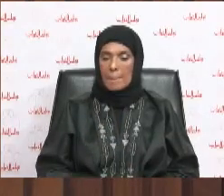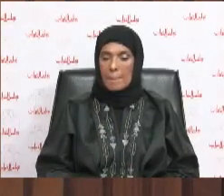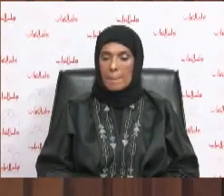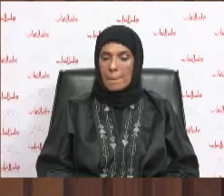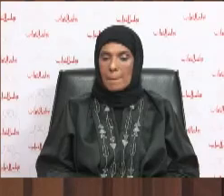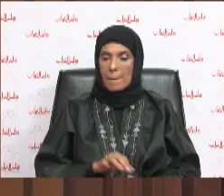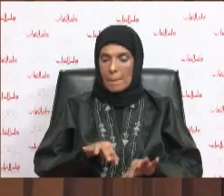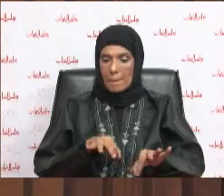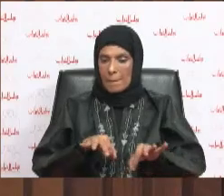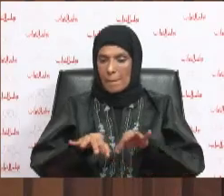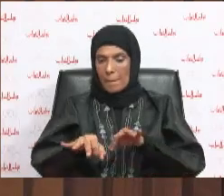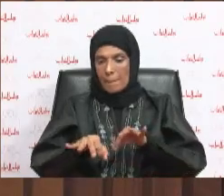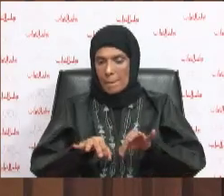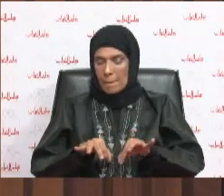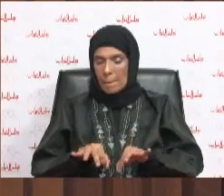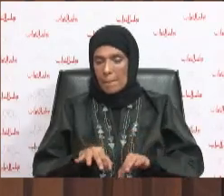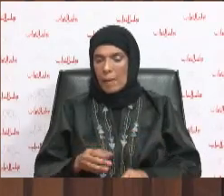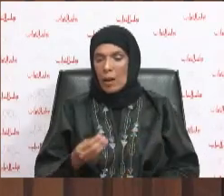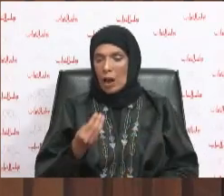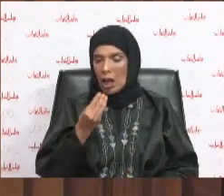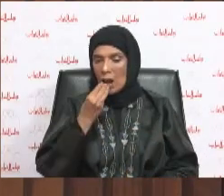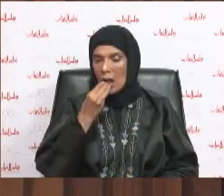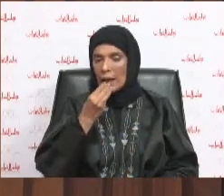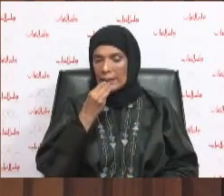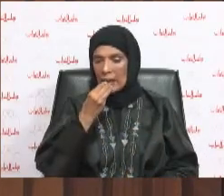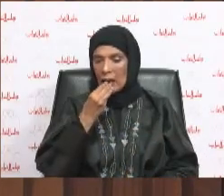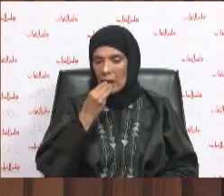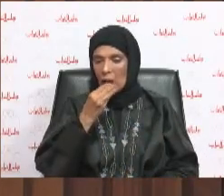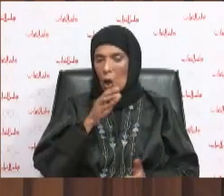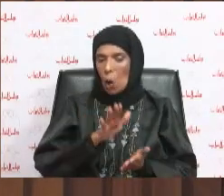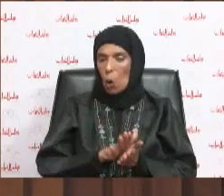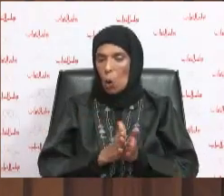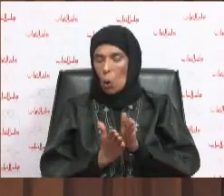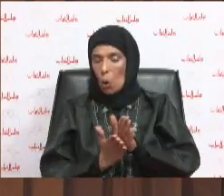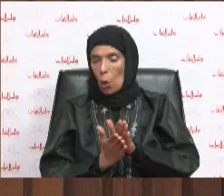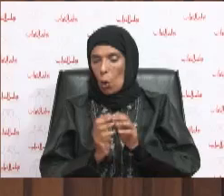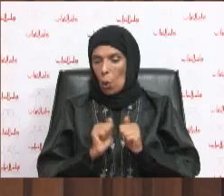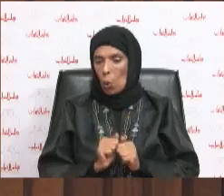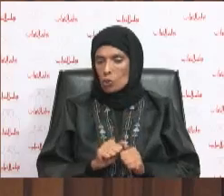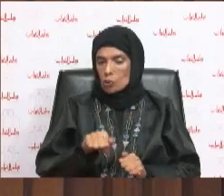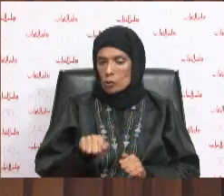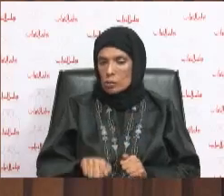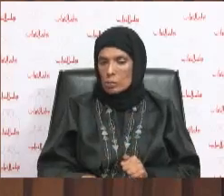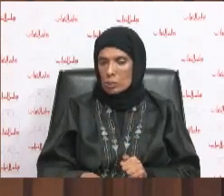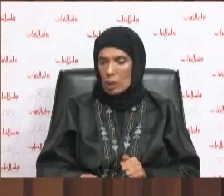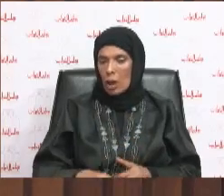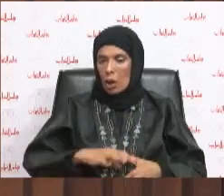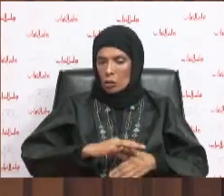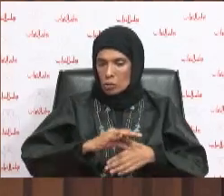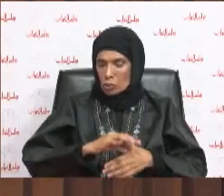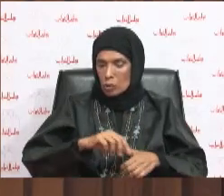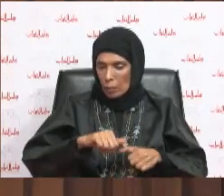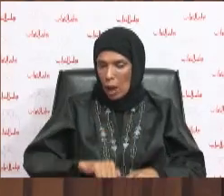خطة السلع الغذائية الأساسية، ومن أهمها تشكيل فريق عمل لمتابعة